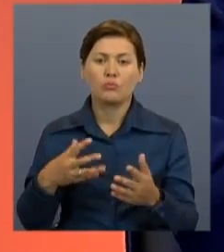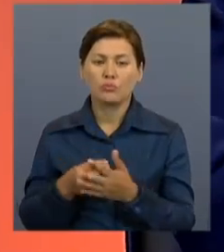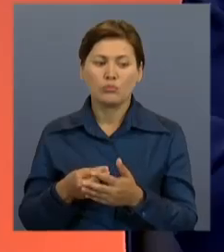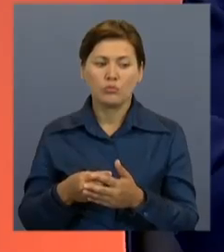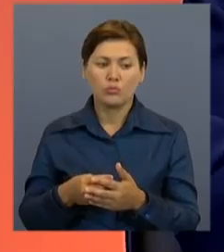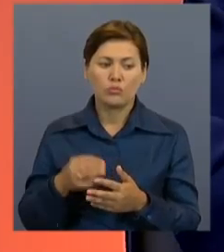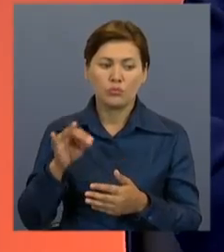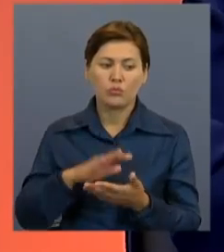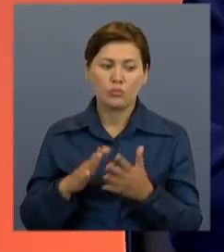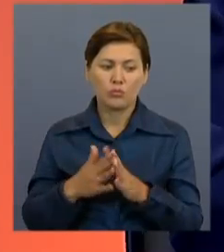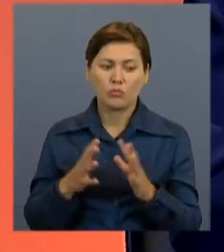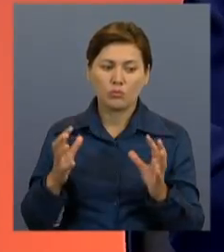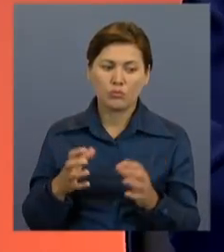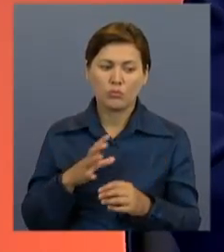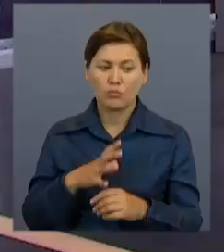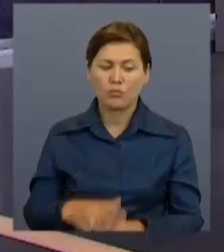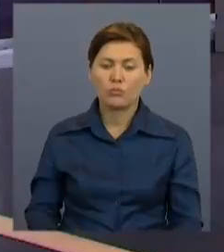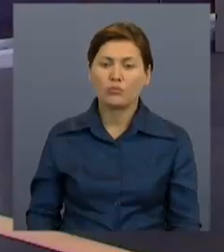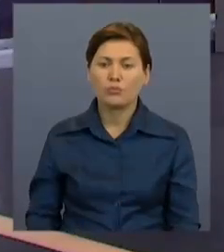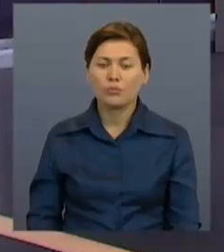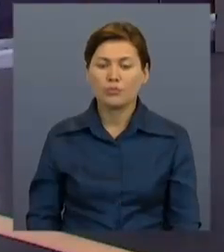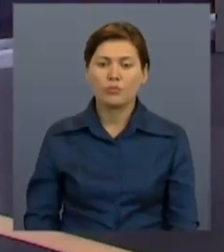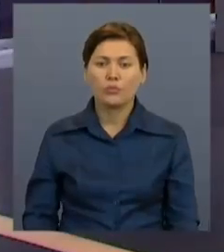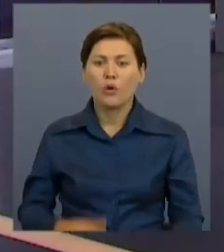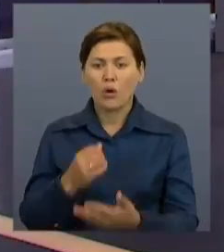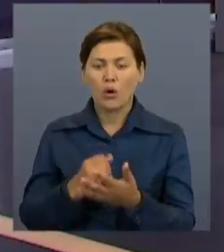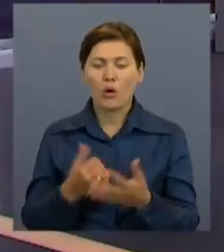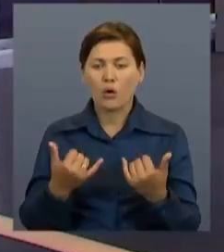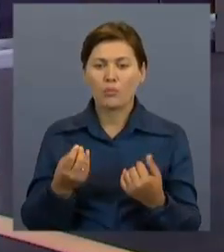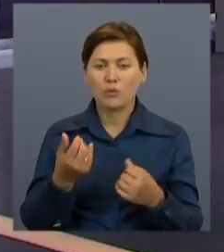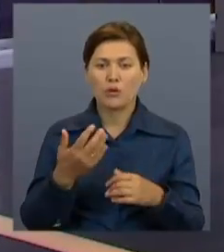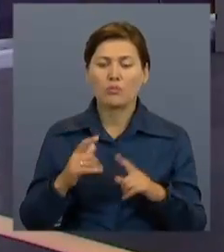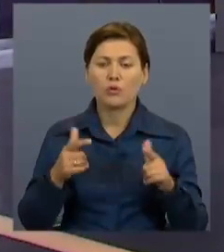түрлері ондай жағдайларда сақтала беретін болады. Түсінікті. Қазір қорға қанша